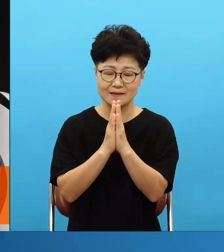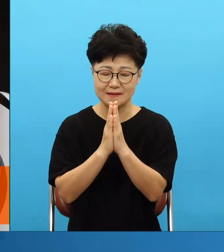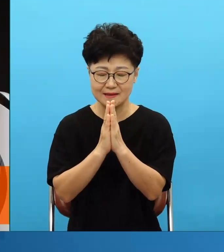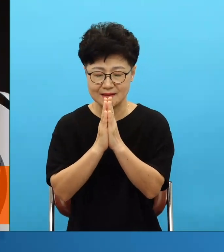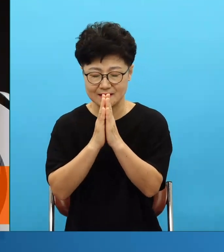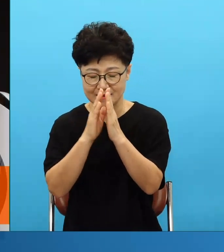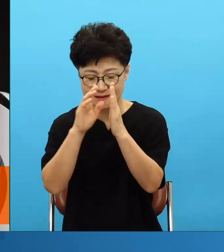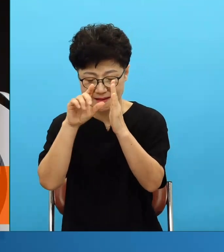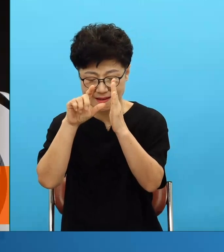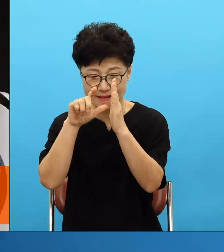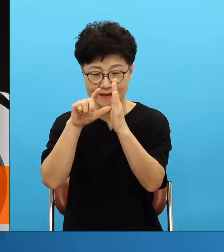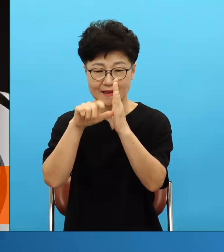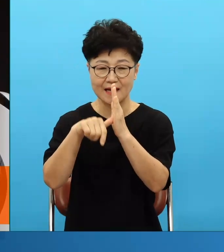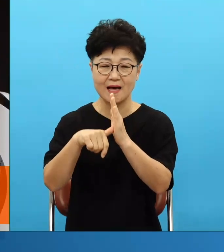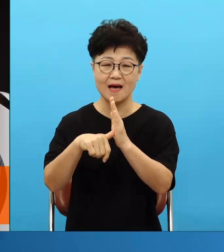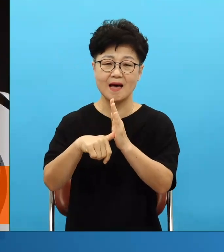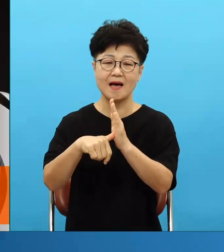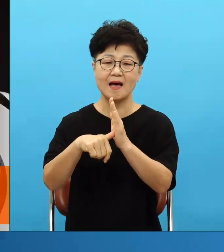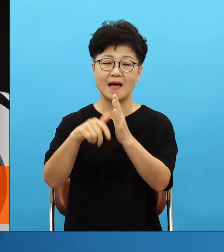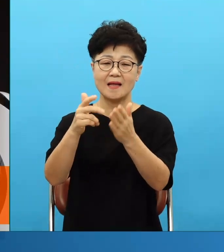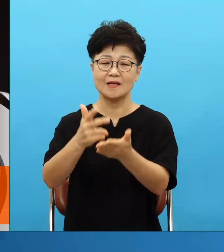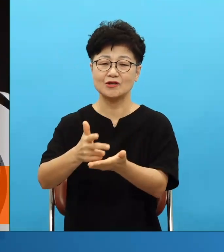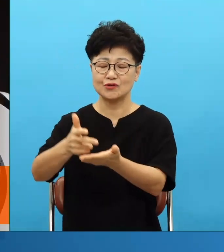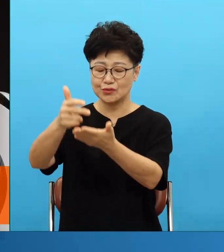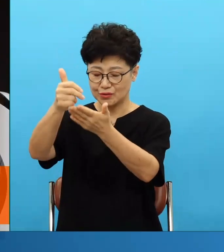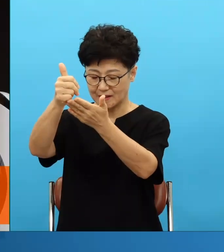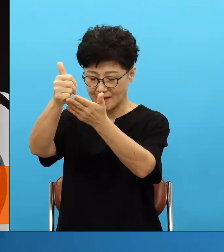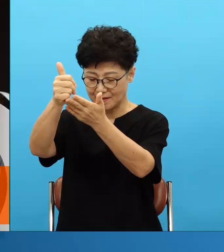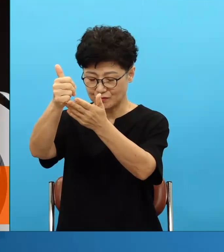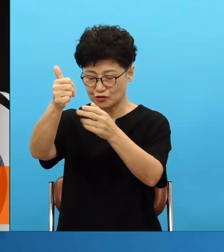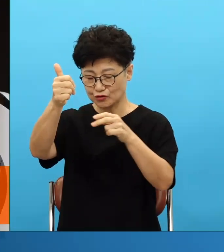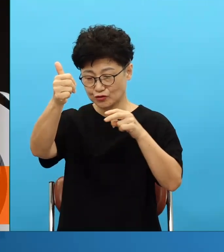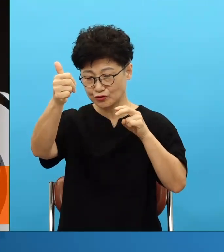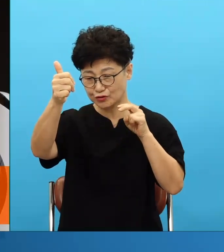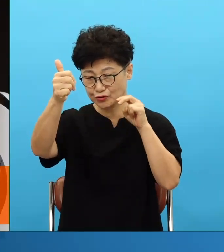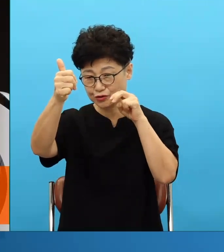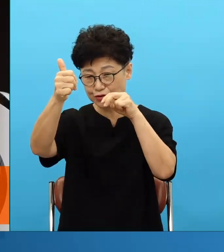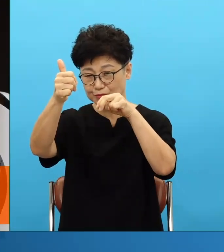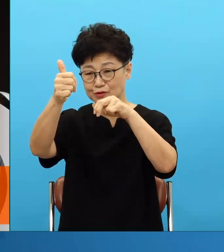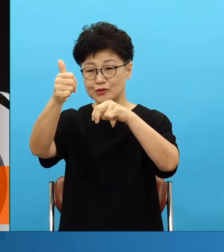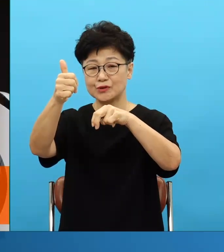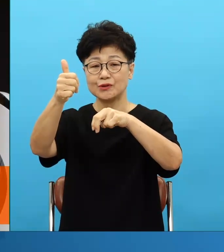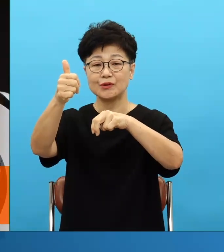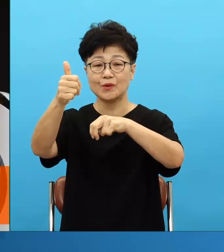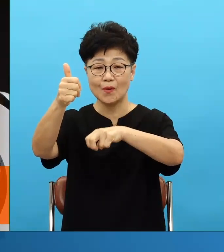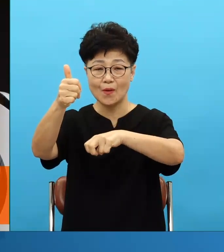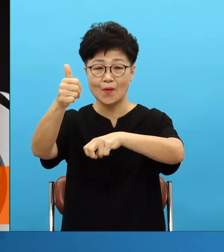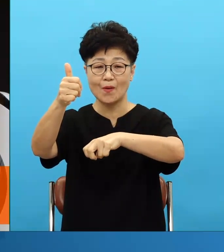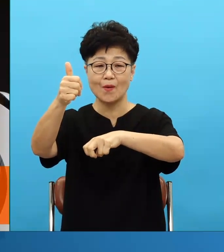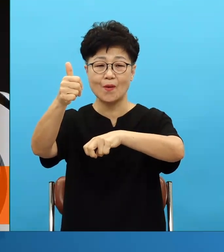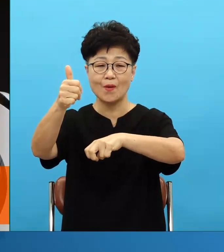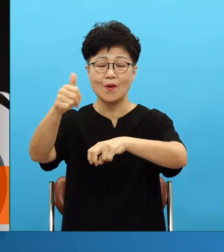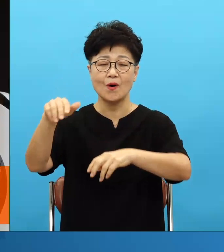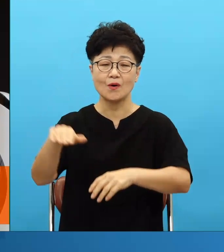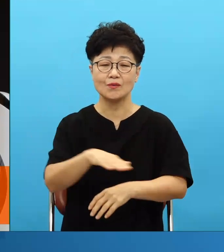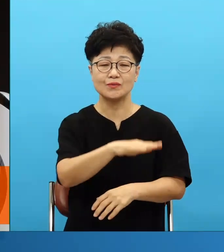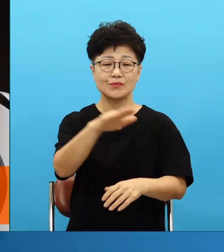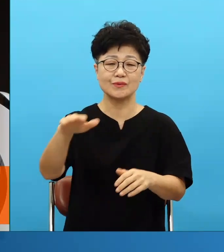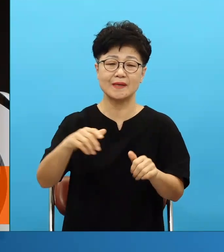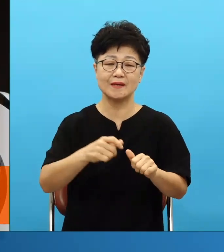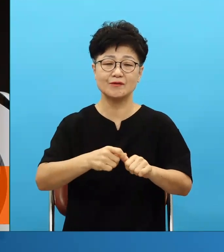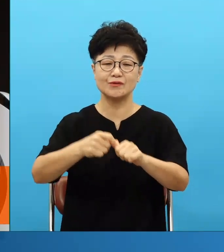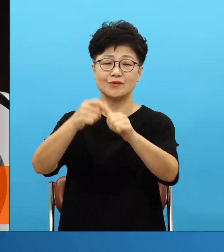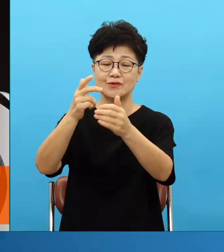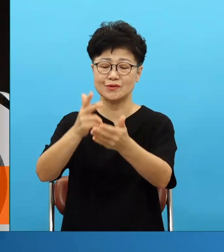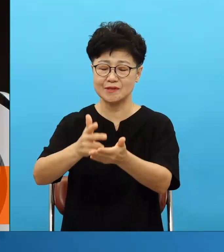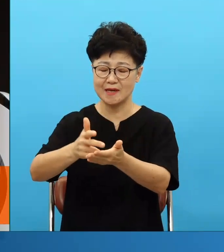기도하는 이 시간 주께 무릎 꿇고